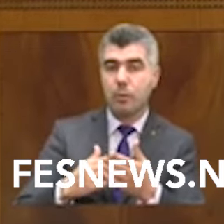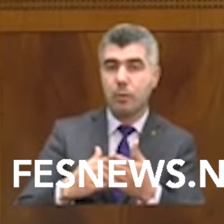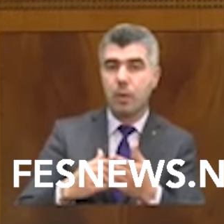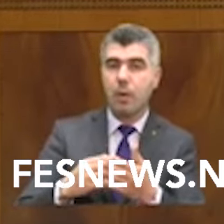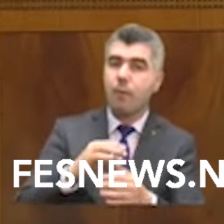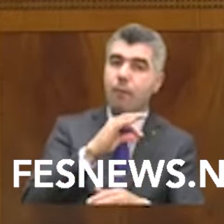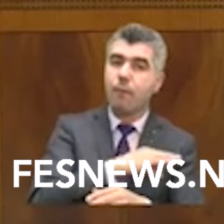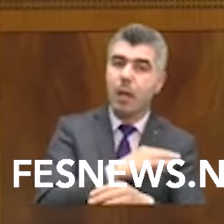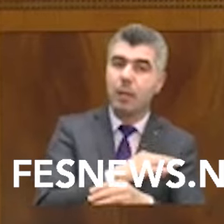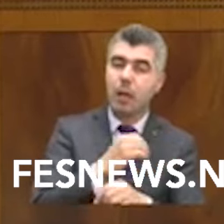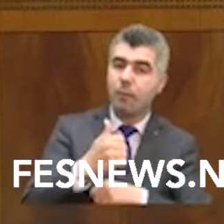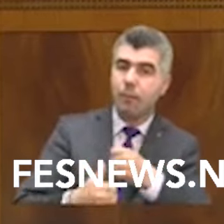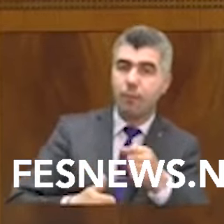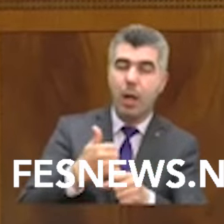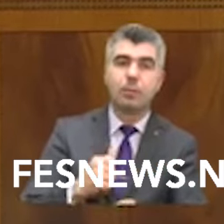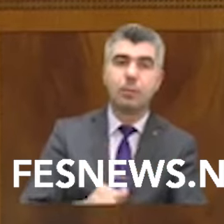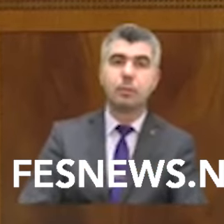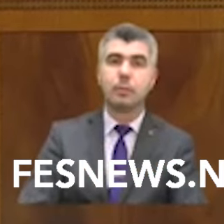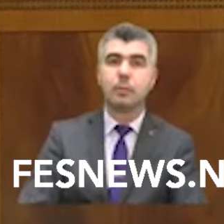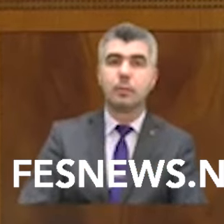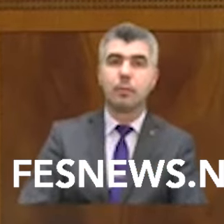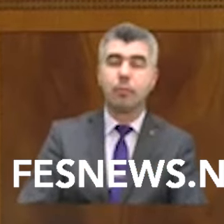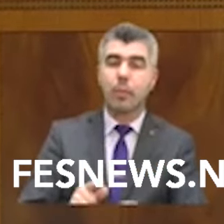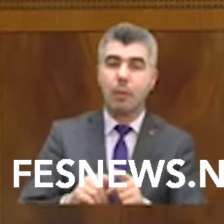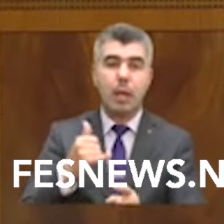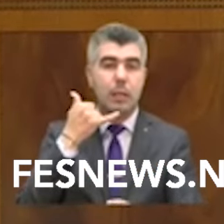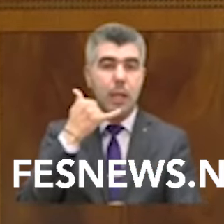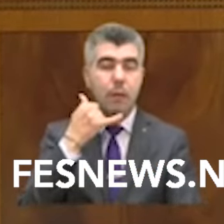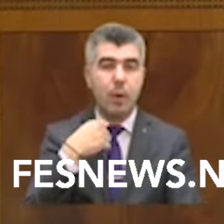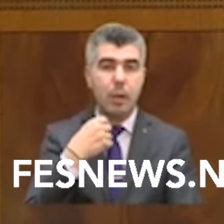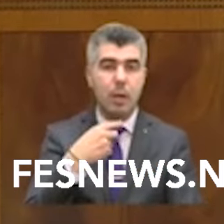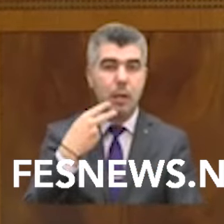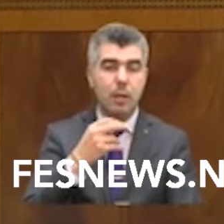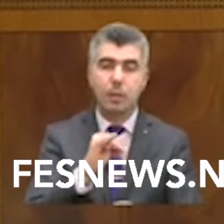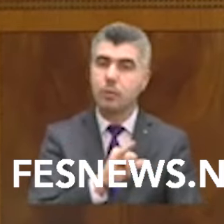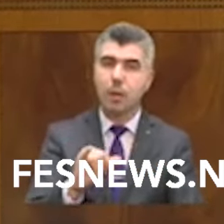سنويا. وما كنتش كنهضر في التليفون لا